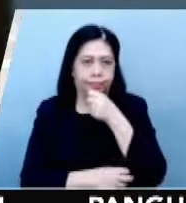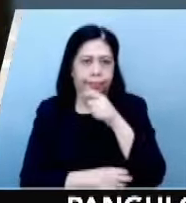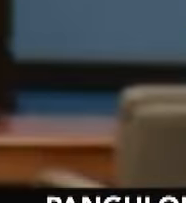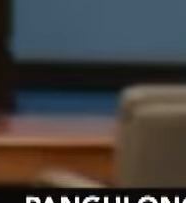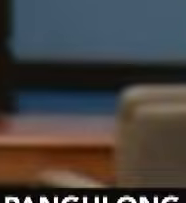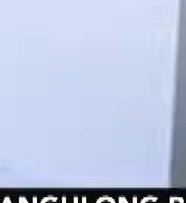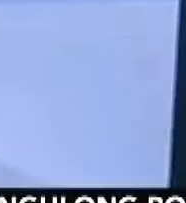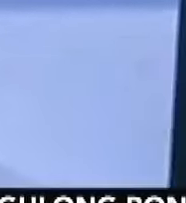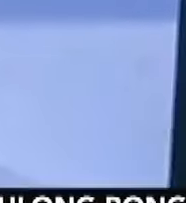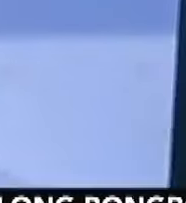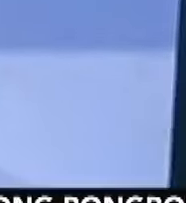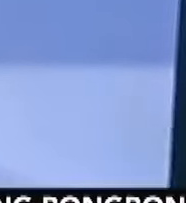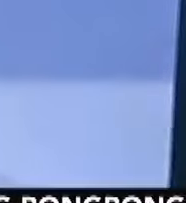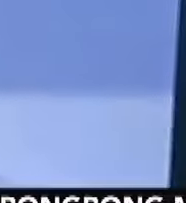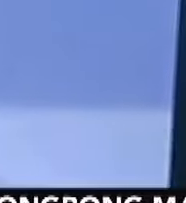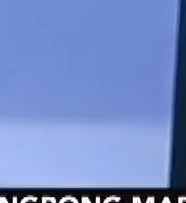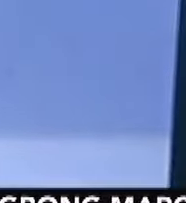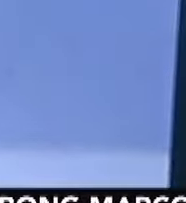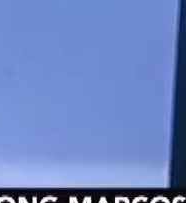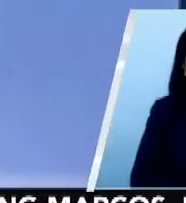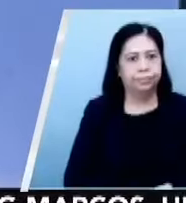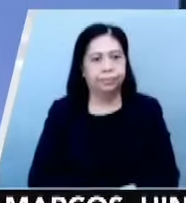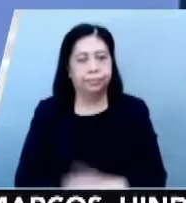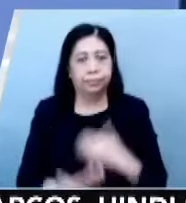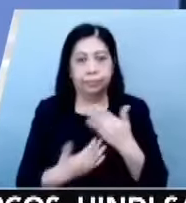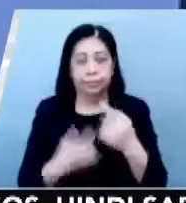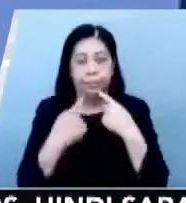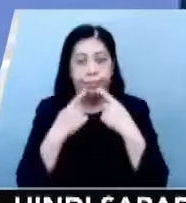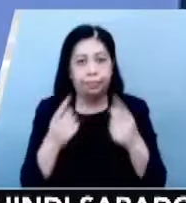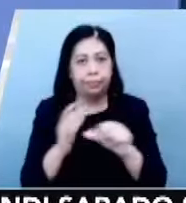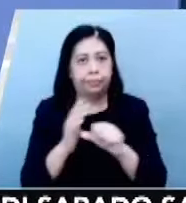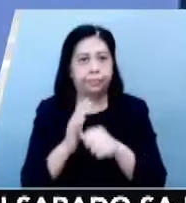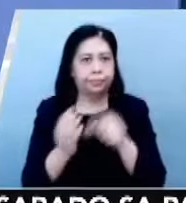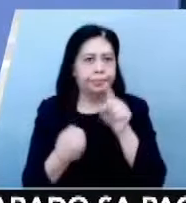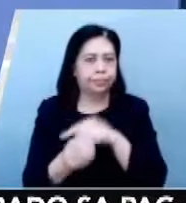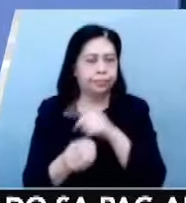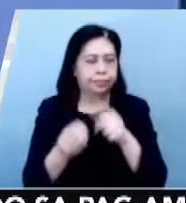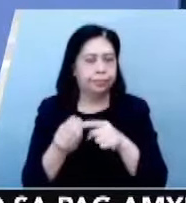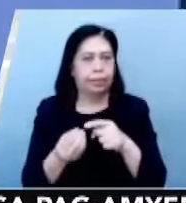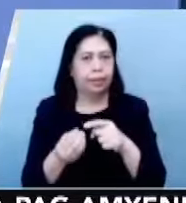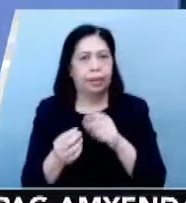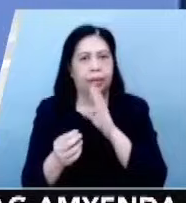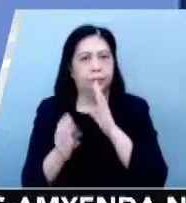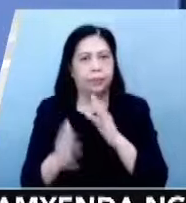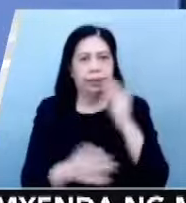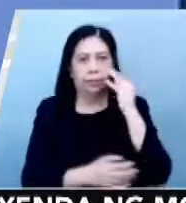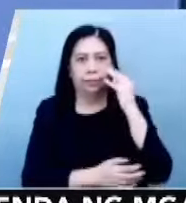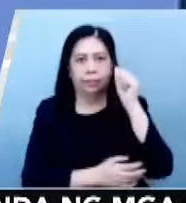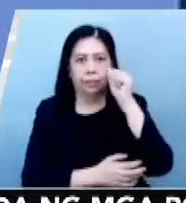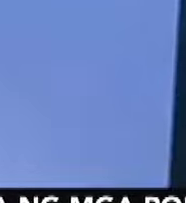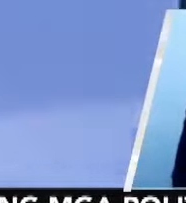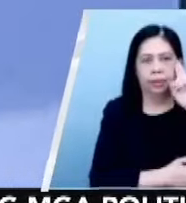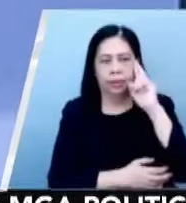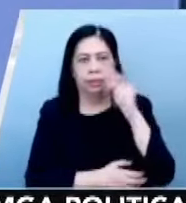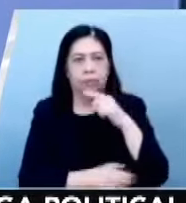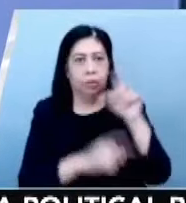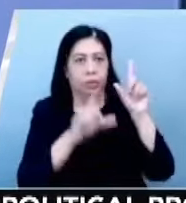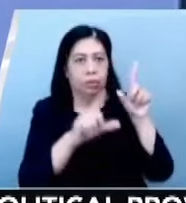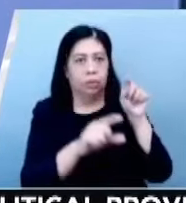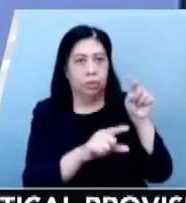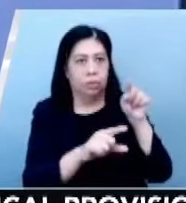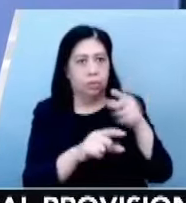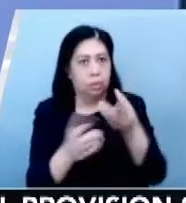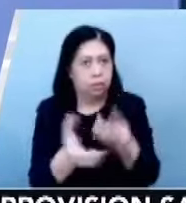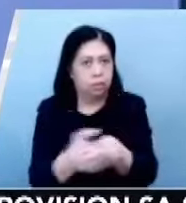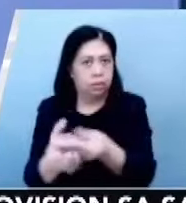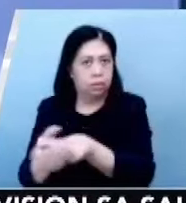oras. Sa isang pahayag, mariing kinundina ni House Speaker Martin Romualdez sa mga alegasyong may umano'y panunuhol para